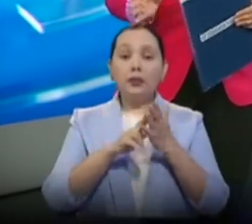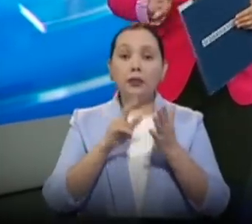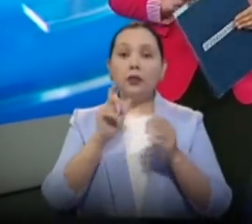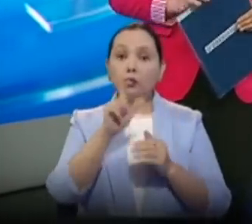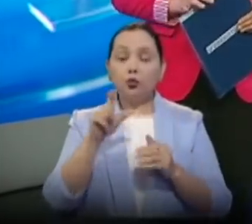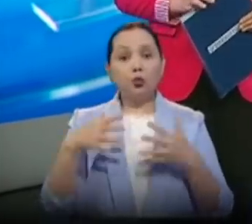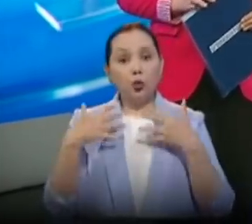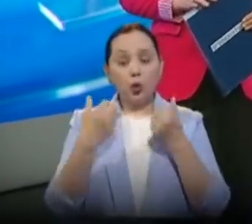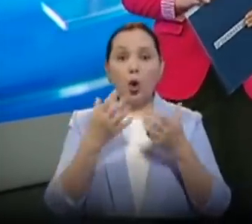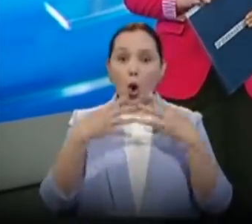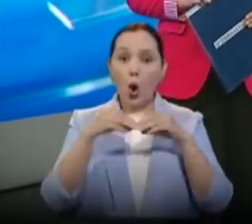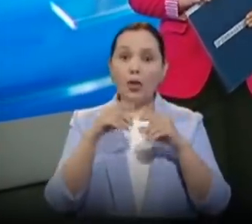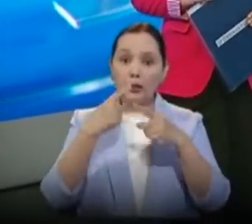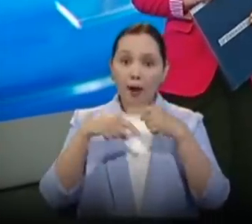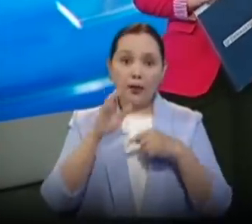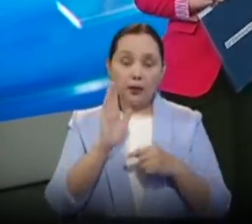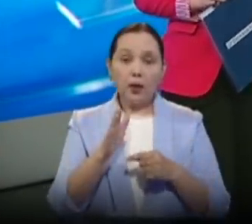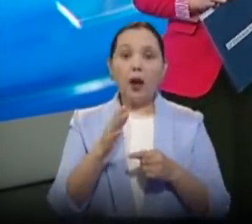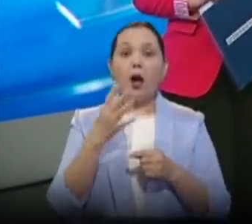фукара сагайып, айласы багырыга кайткан булса,